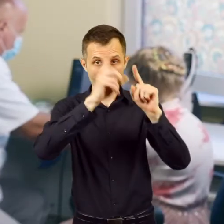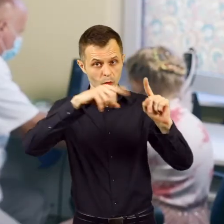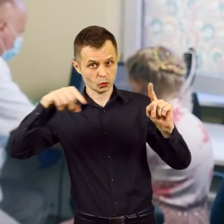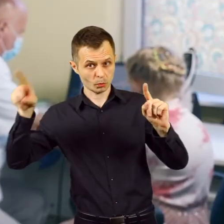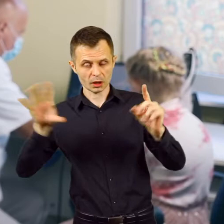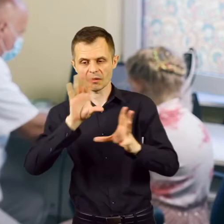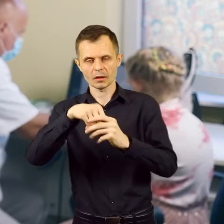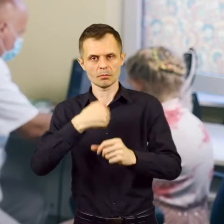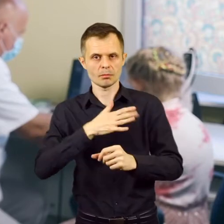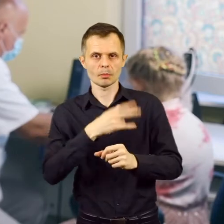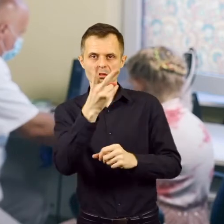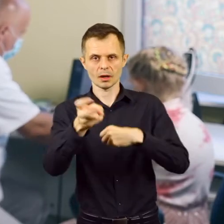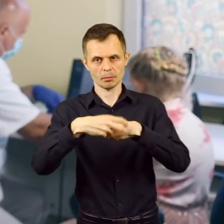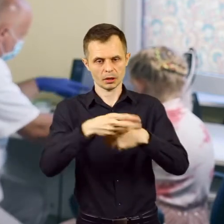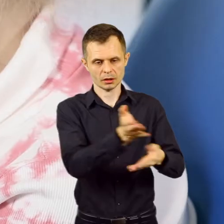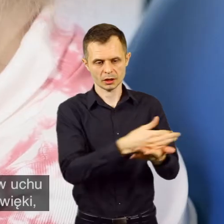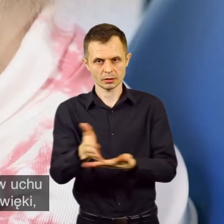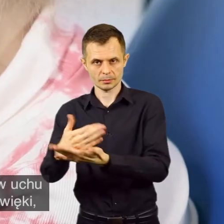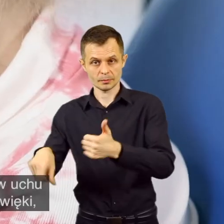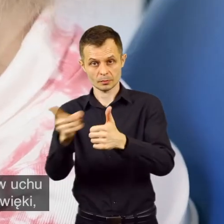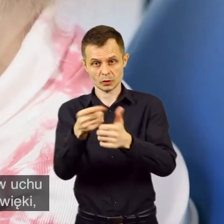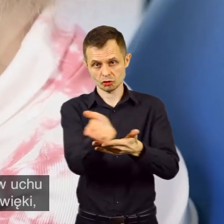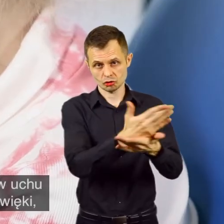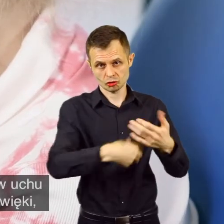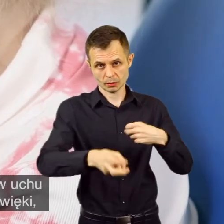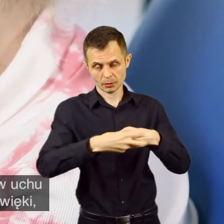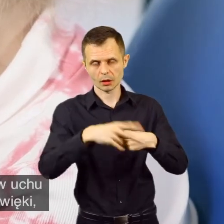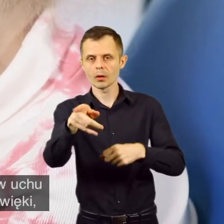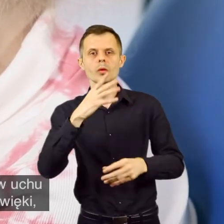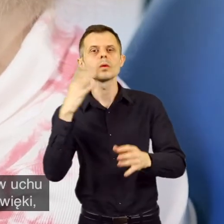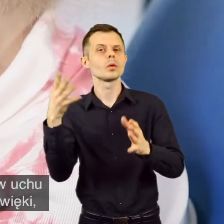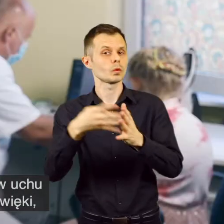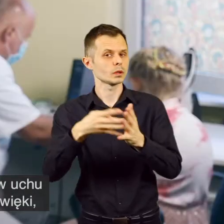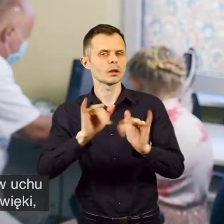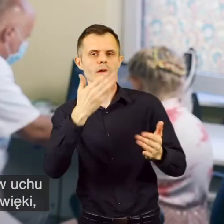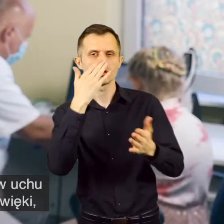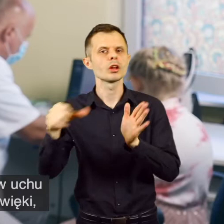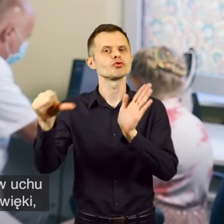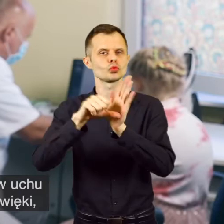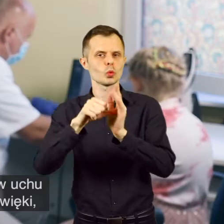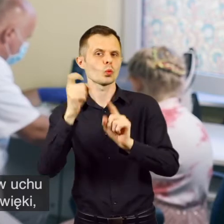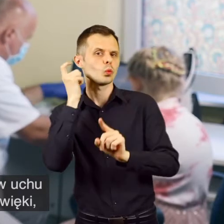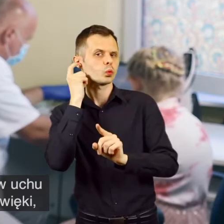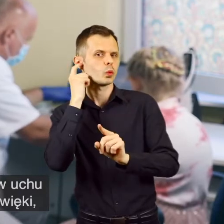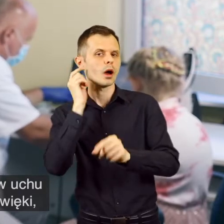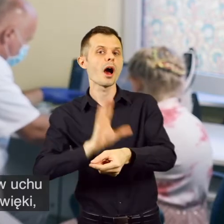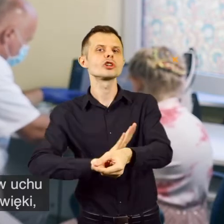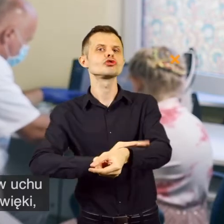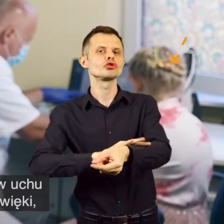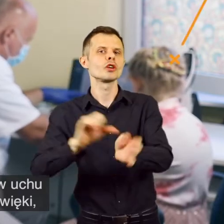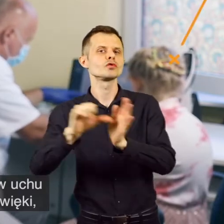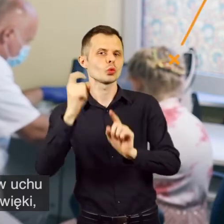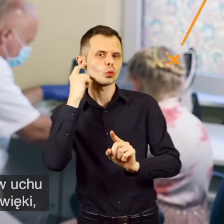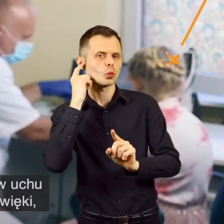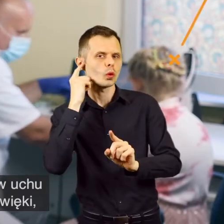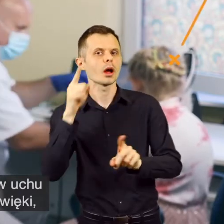Audiometria impedancyjna składa się z dwóch części. Jedna część badania ocenia nam stan ucha środkowego,